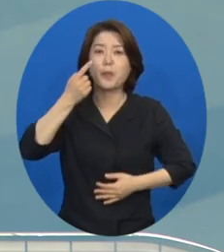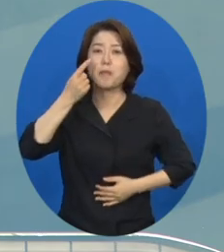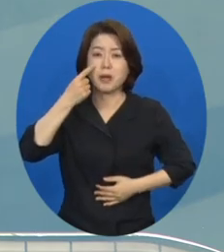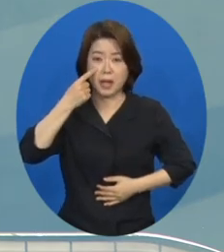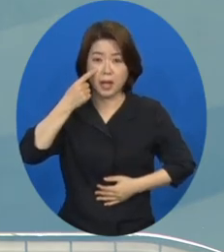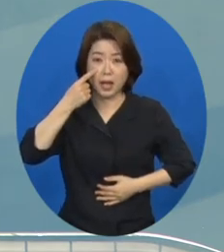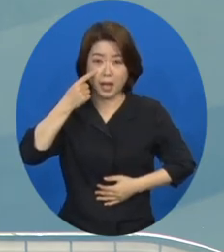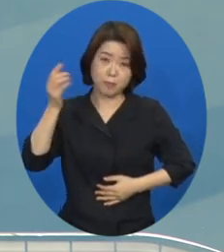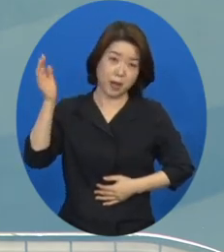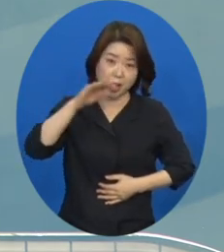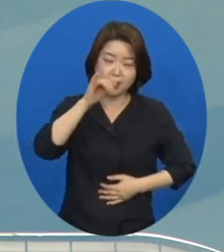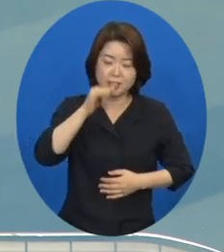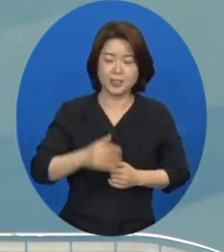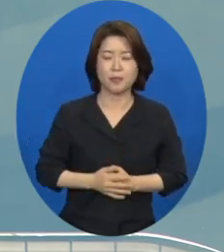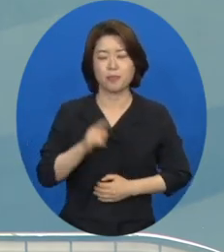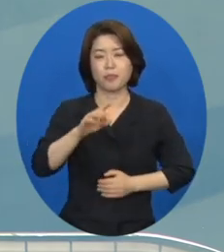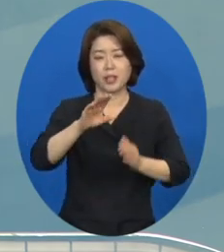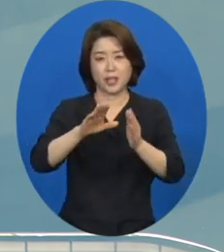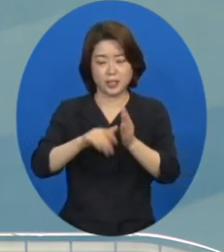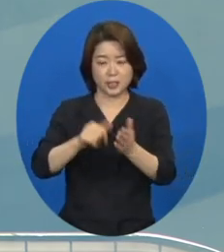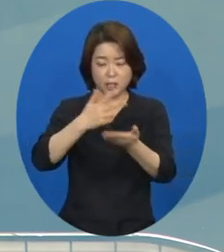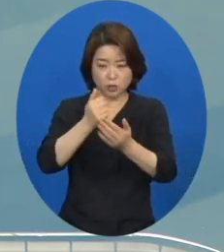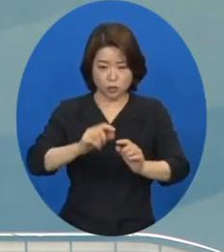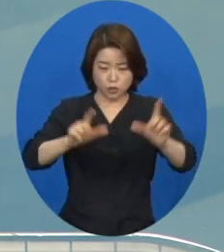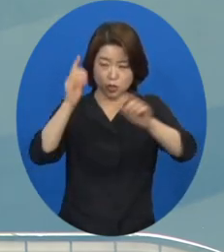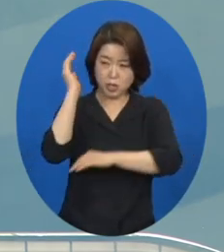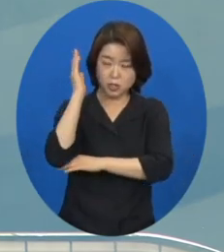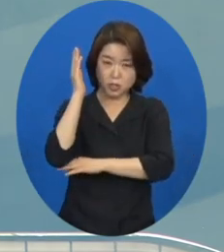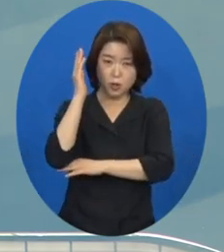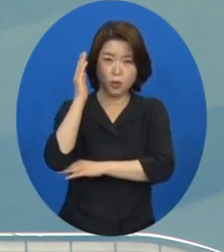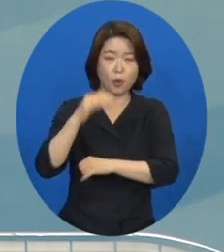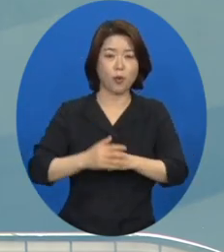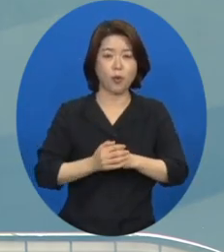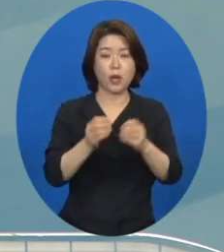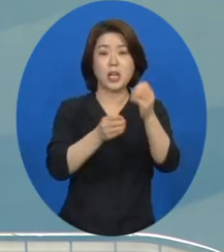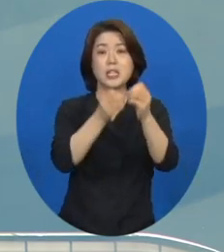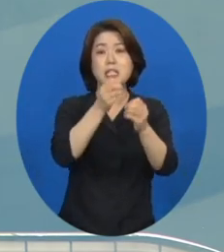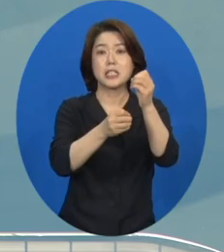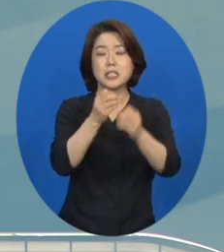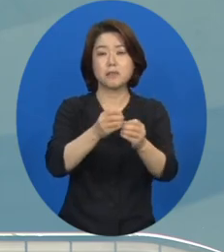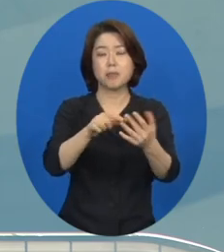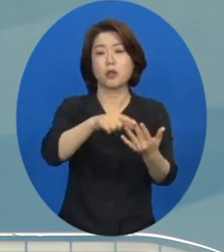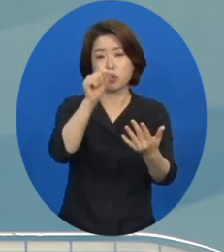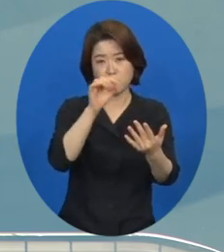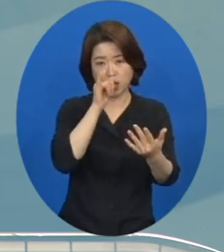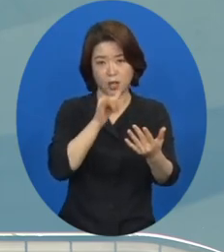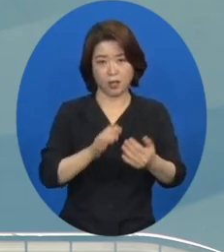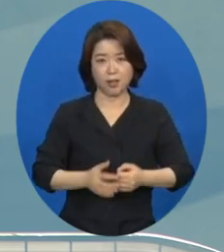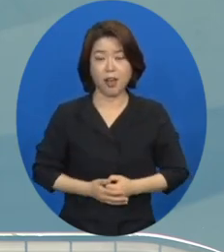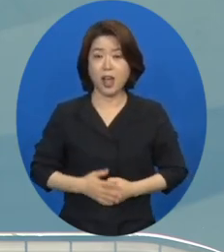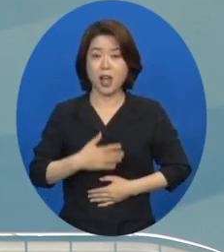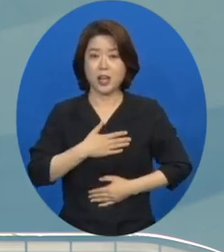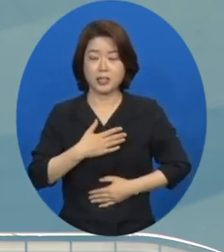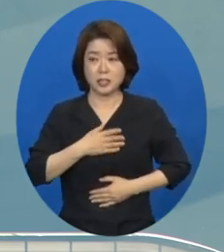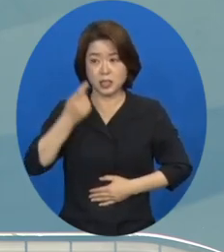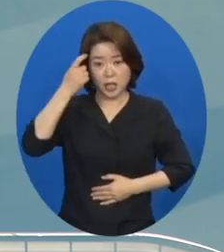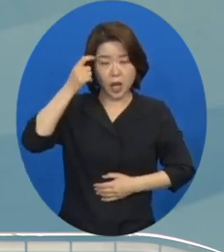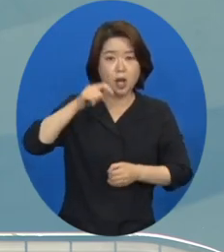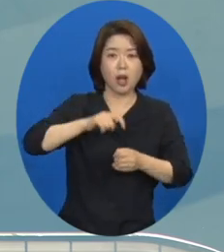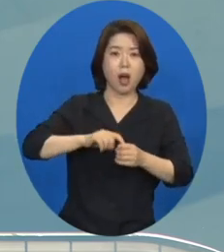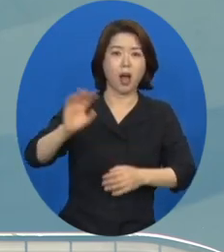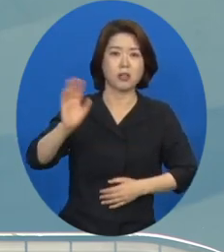그때 하나님께서 주일 설교 본문으로 시편을 설교하게 하셨어요. 제 의도가